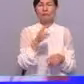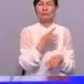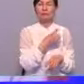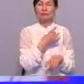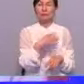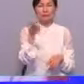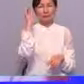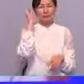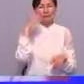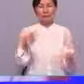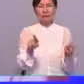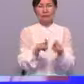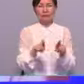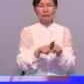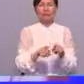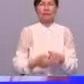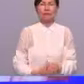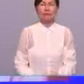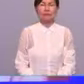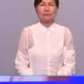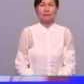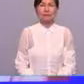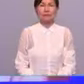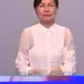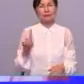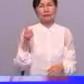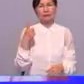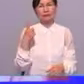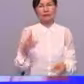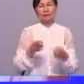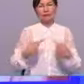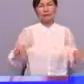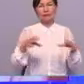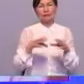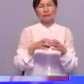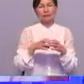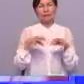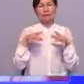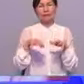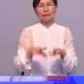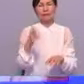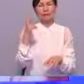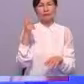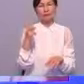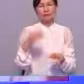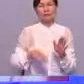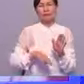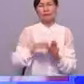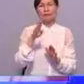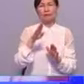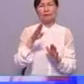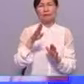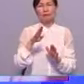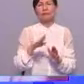арналған ауқымды жобаның тұсауы кесілді. Алғаш рет ұйымдастырылған шараға 300-ден астам үміткер қатысты. Олар қызыл кілеммен жүріп